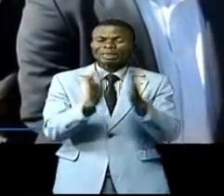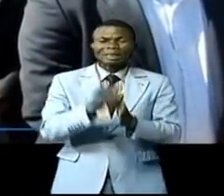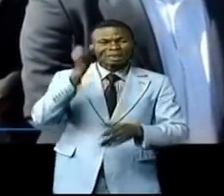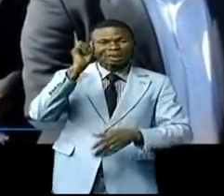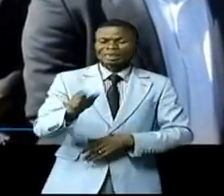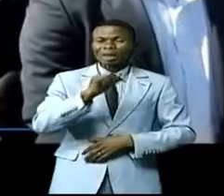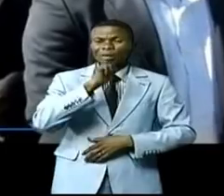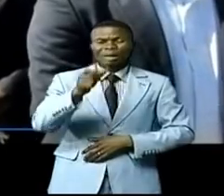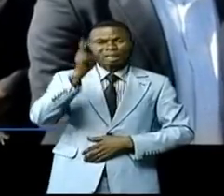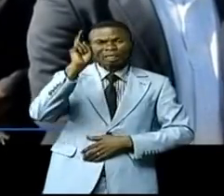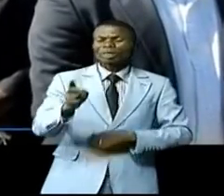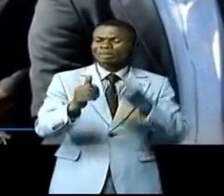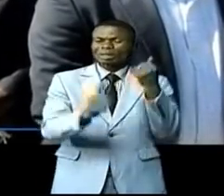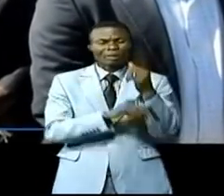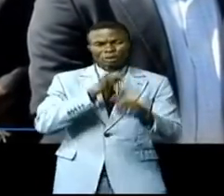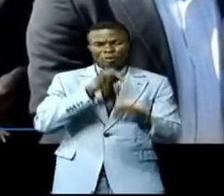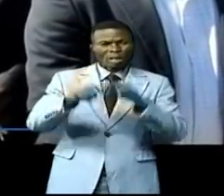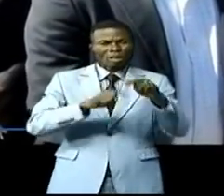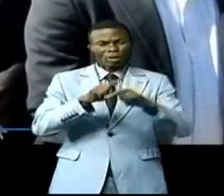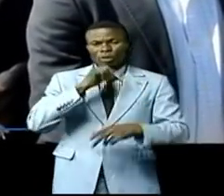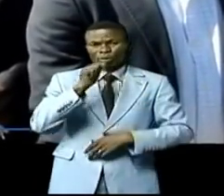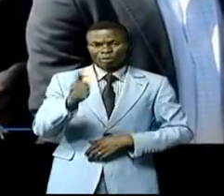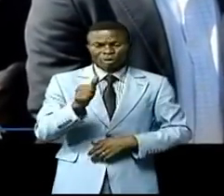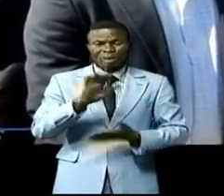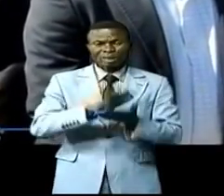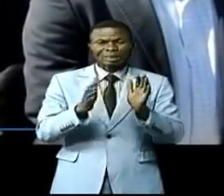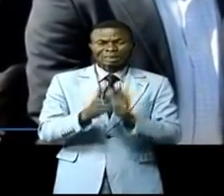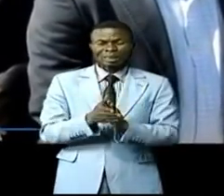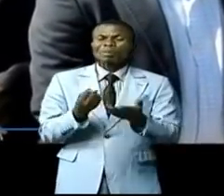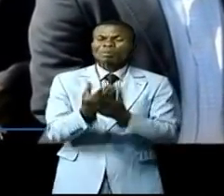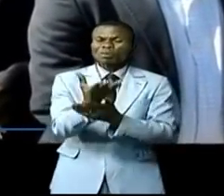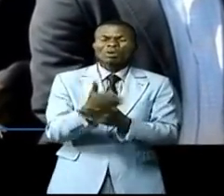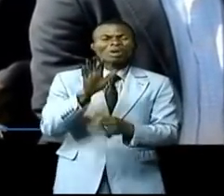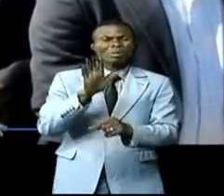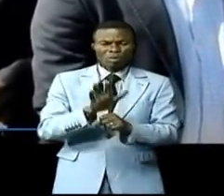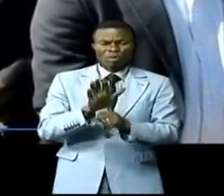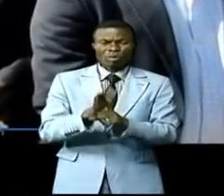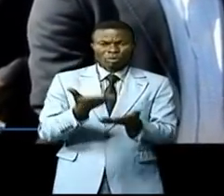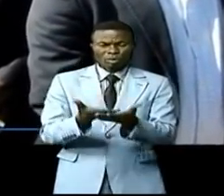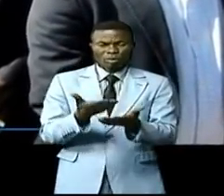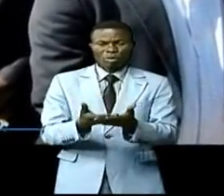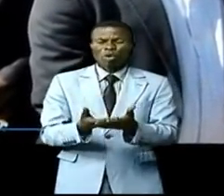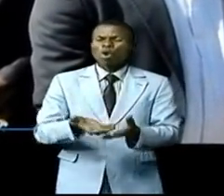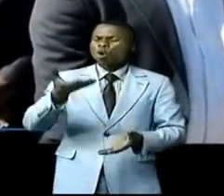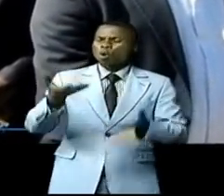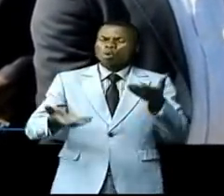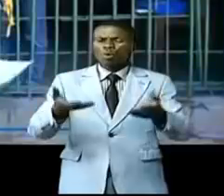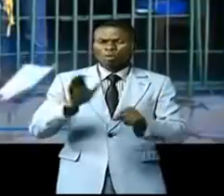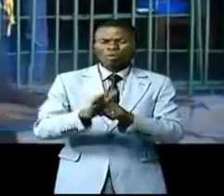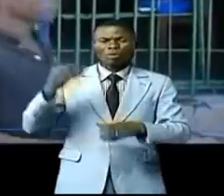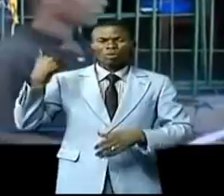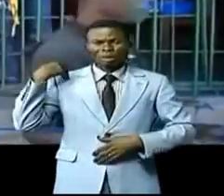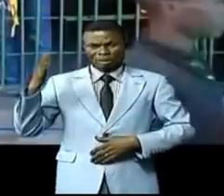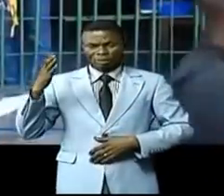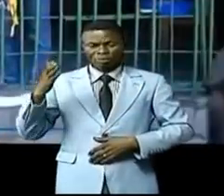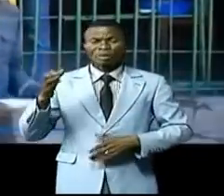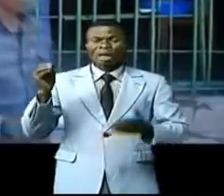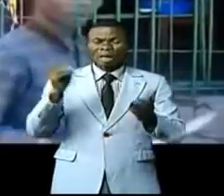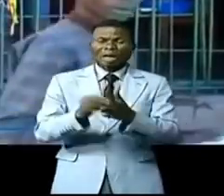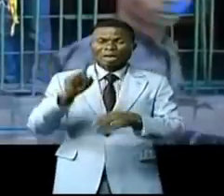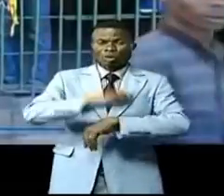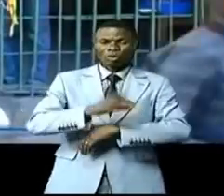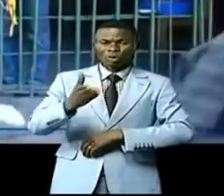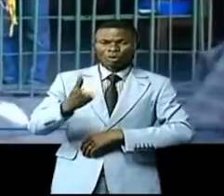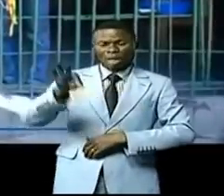ou 200, ce n'est pas normal, parce que ça devient des dépenses lourdes pour l'État. À même occasion,